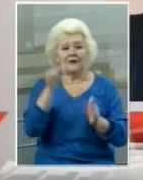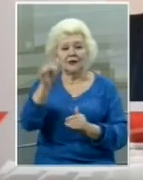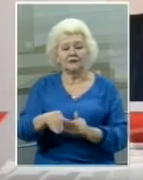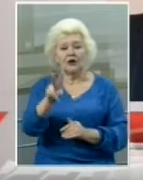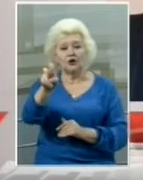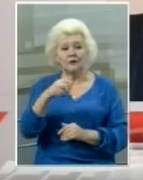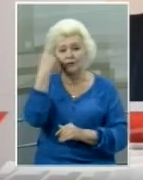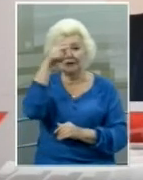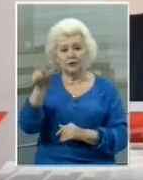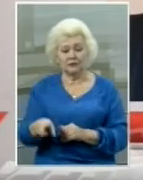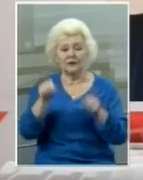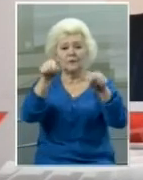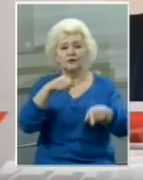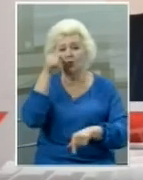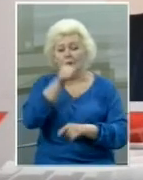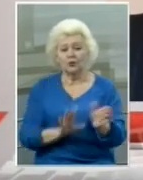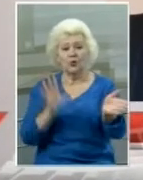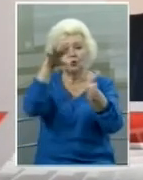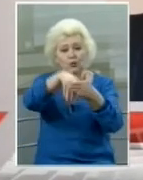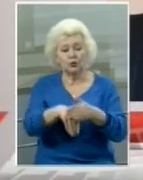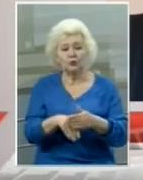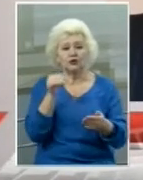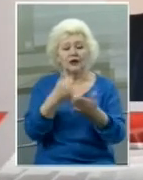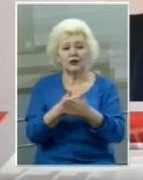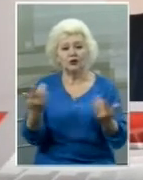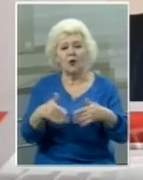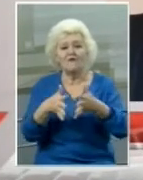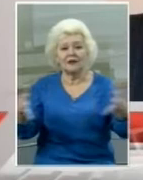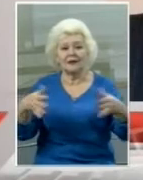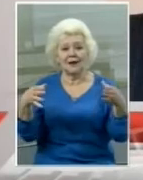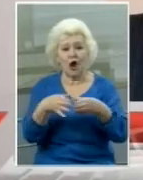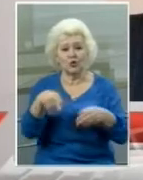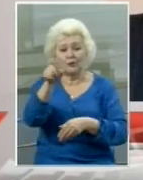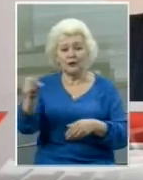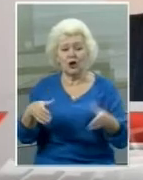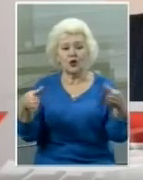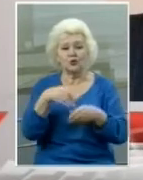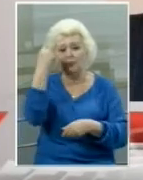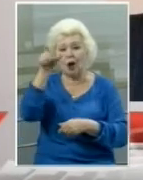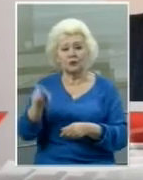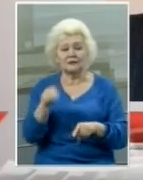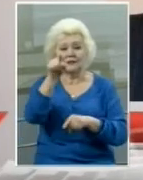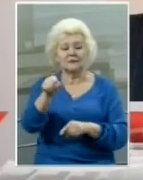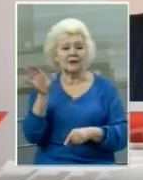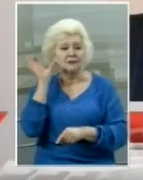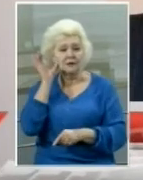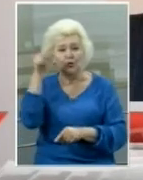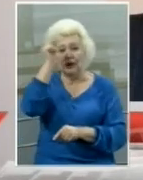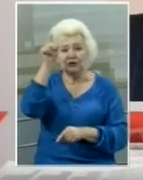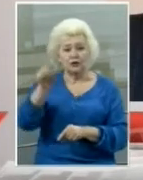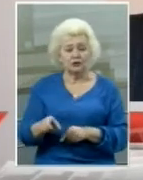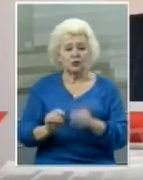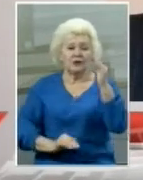9200 осіб. В цьому році долучилася ще доволі така велика група людей, група осіб. Це слухачі,